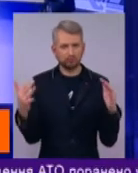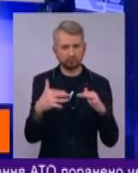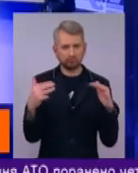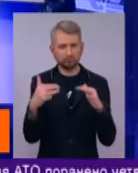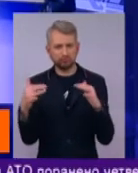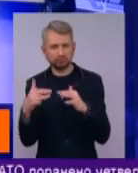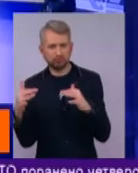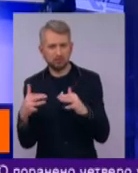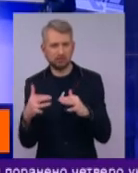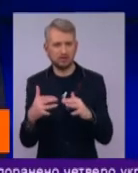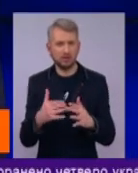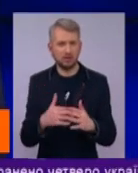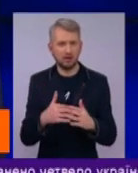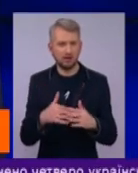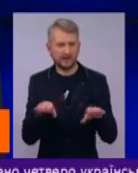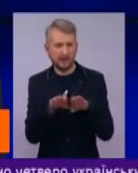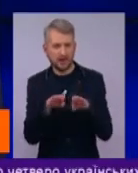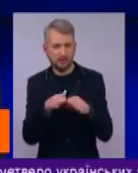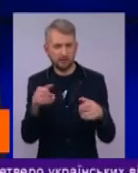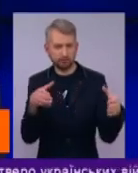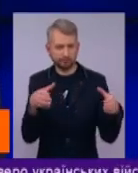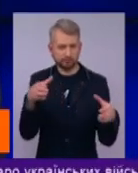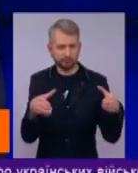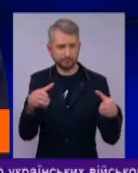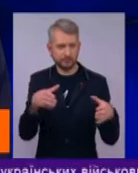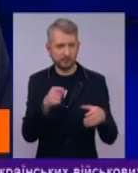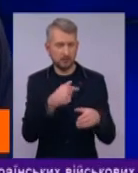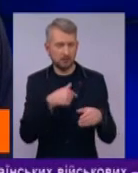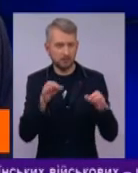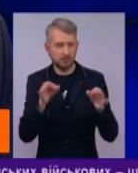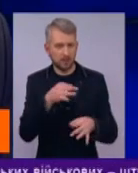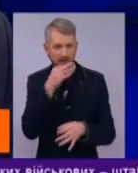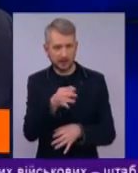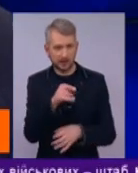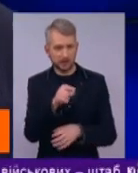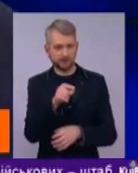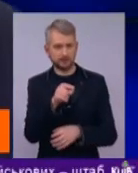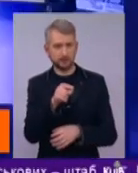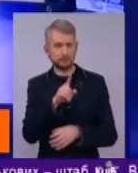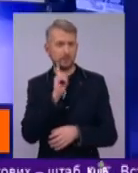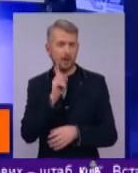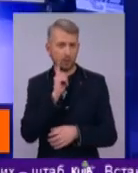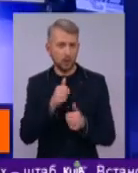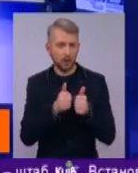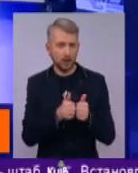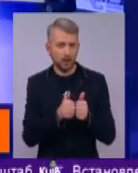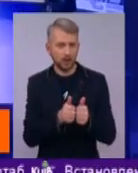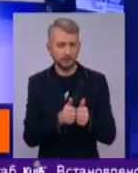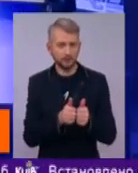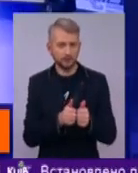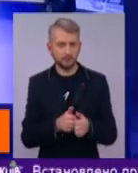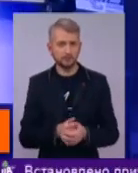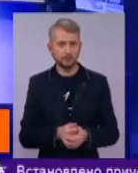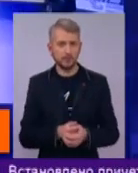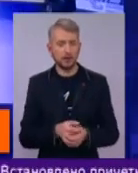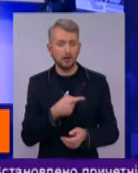категории, противопоставляя их. Мы, вот правильно сказал мой молодой коллега, вот,